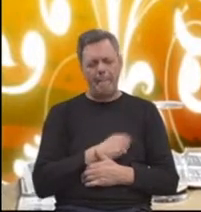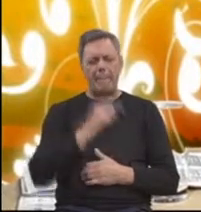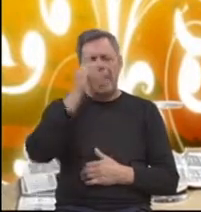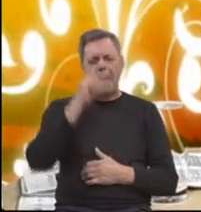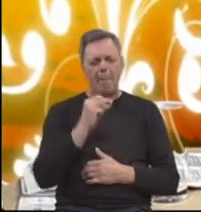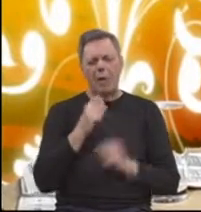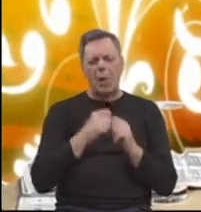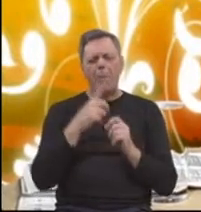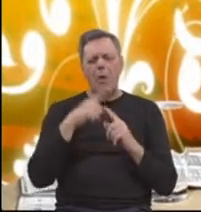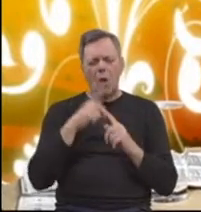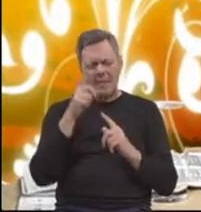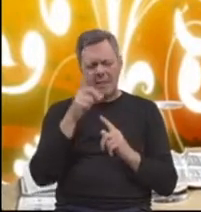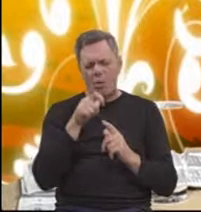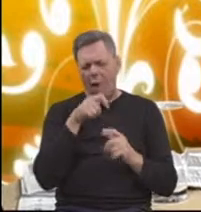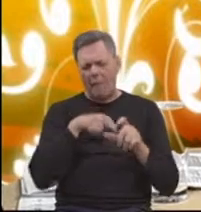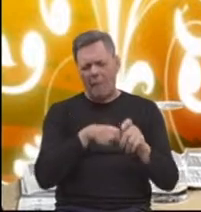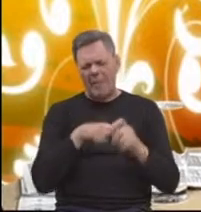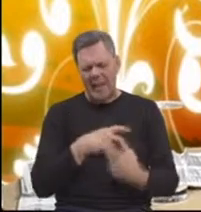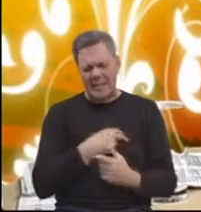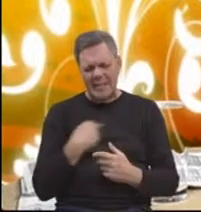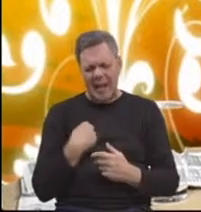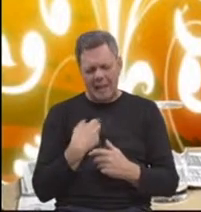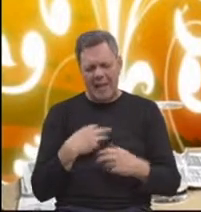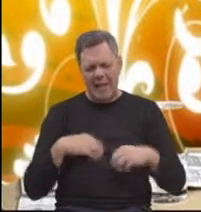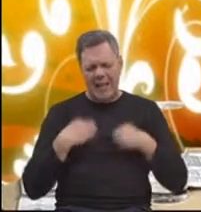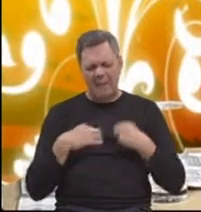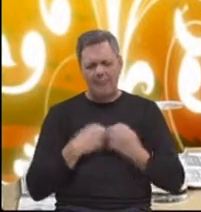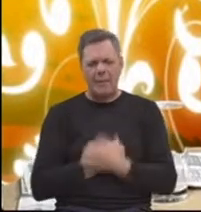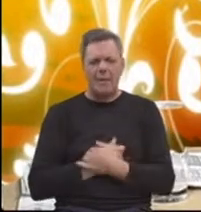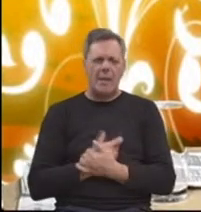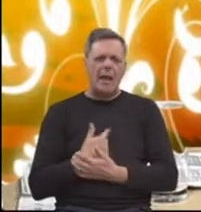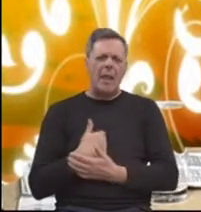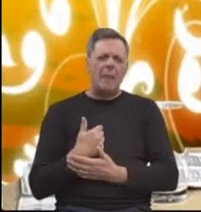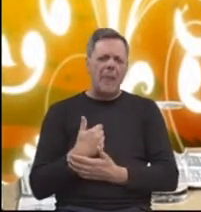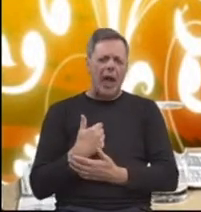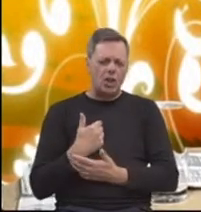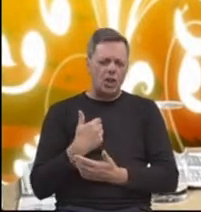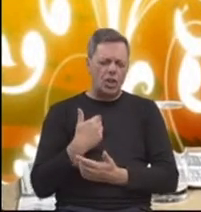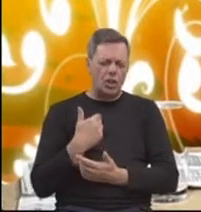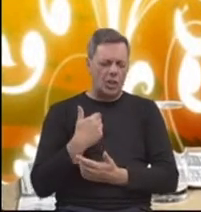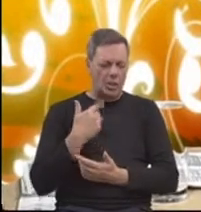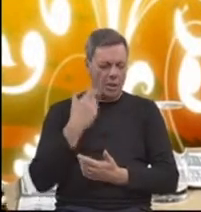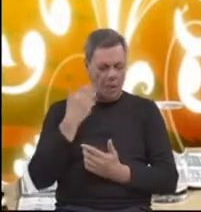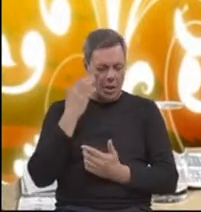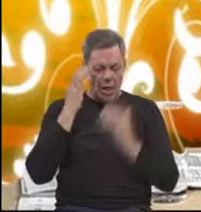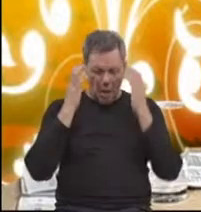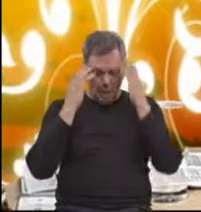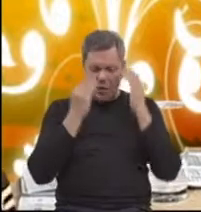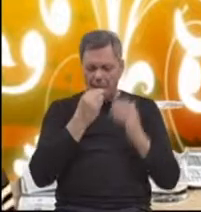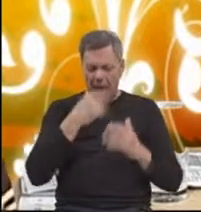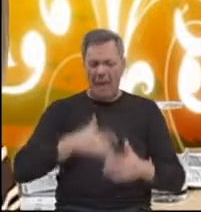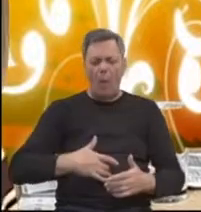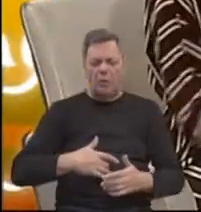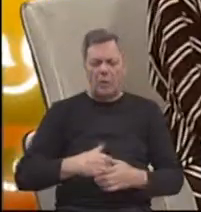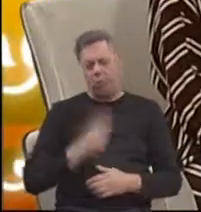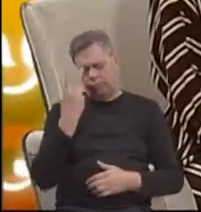zapravo silno povezana sa zdravljem. Zapravo, mi bi rekli, naš mozak prehrane je ovdje u trbuhu, jel tako? Kažu drugi